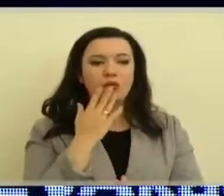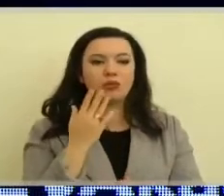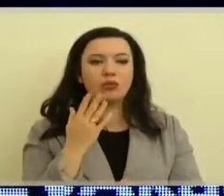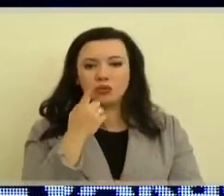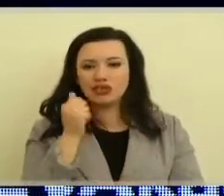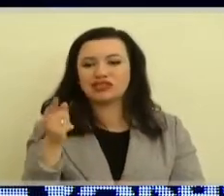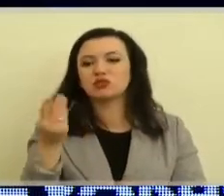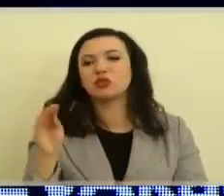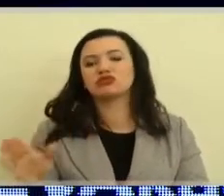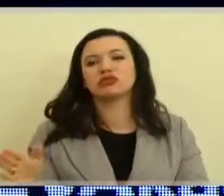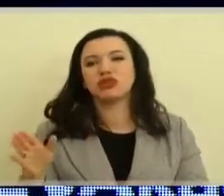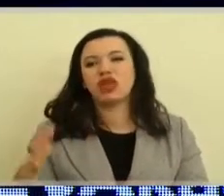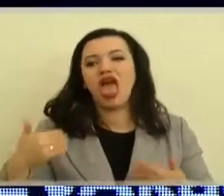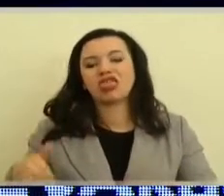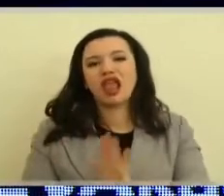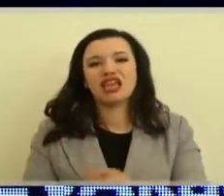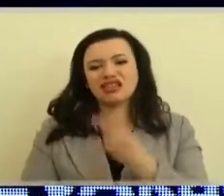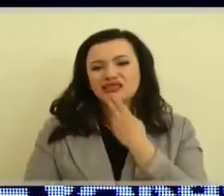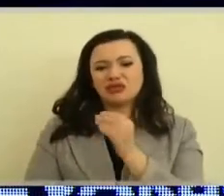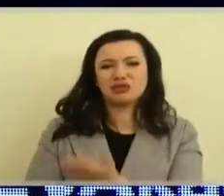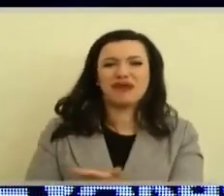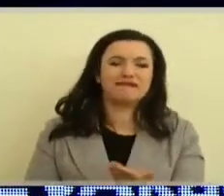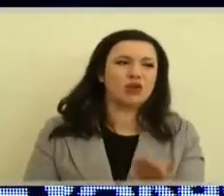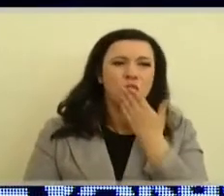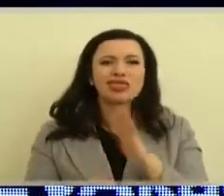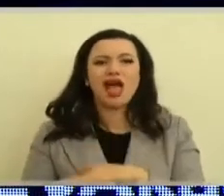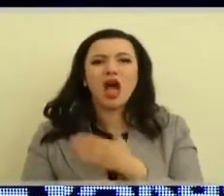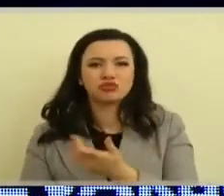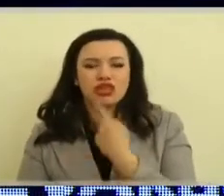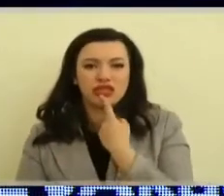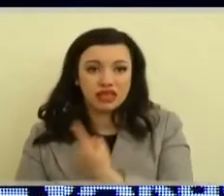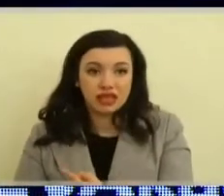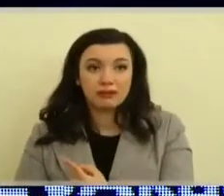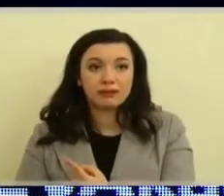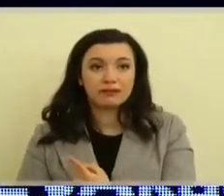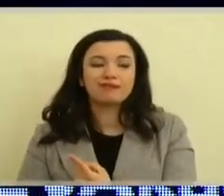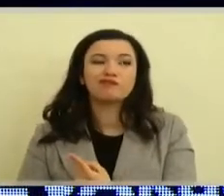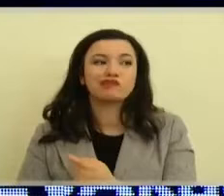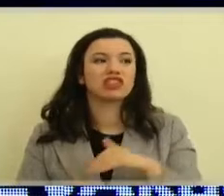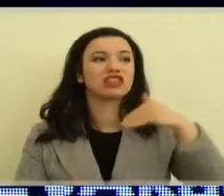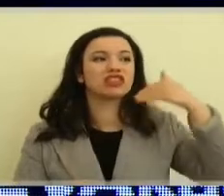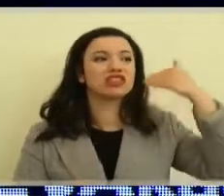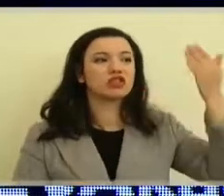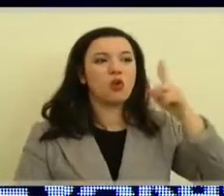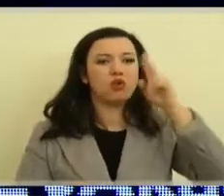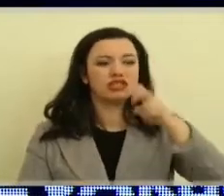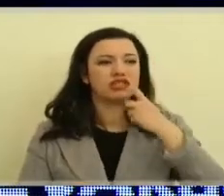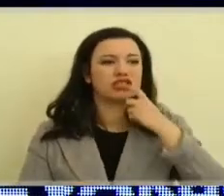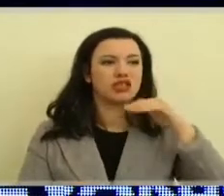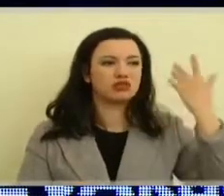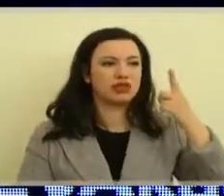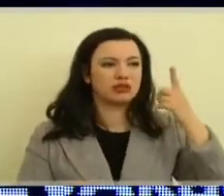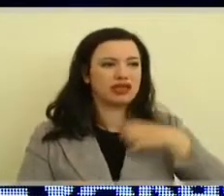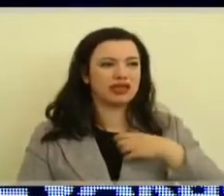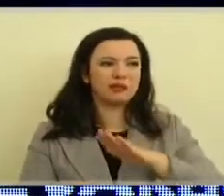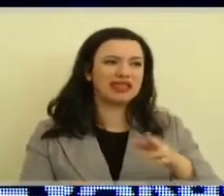müdürleri senin çocuğun özürlü, bir de kız çocuğu okuyup da ne yapacak deyip dışarıdan 18 yaşından sonra ilkokulu bitirir